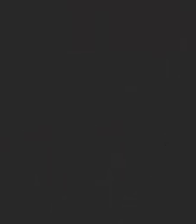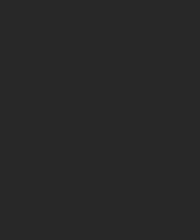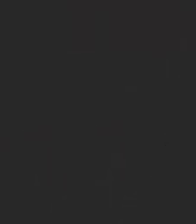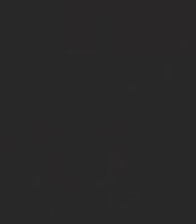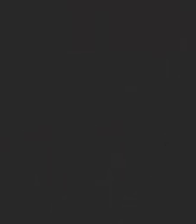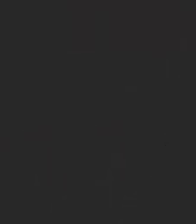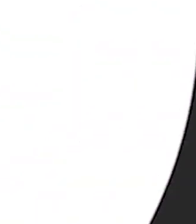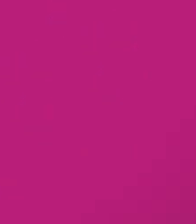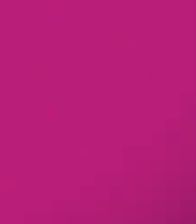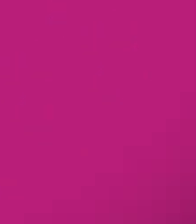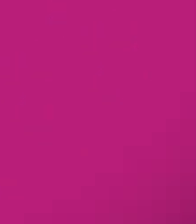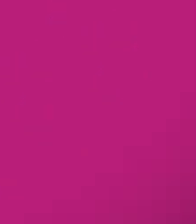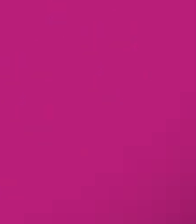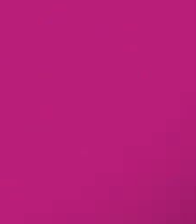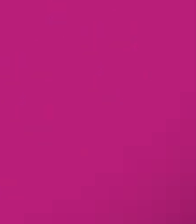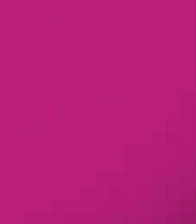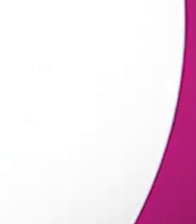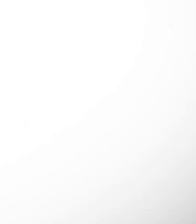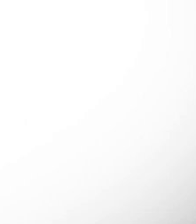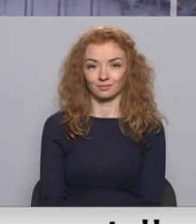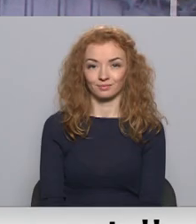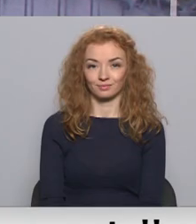Re, viss ēters ir te!